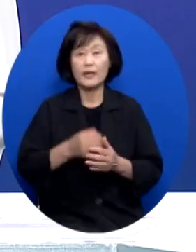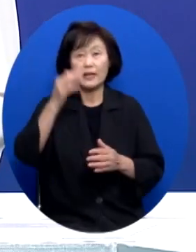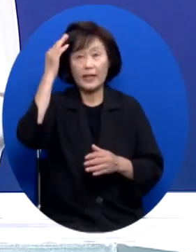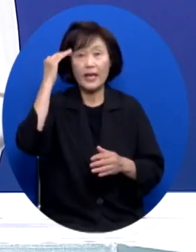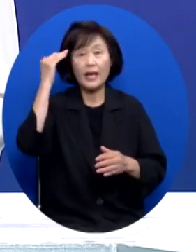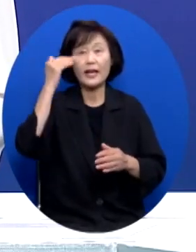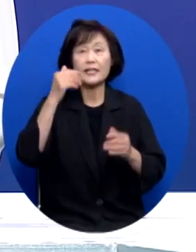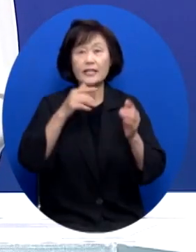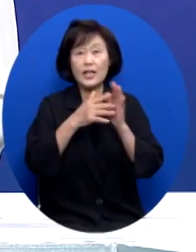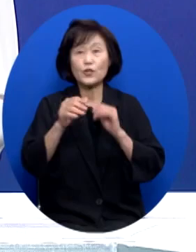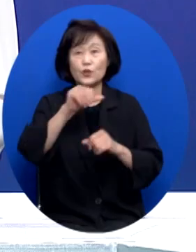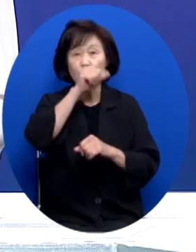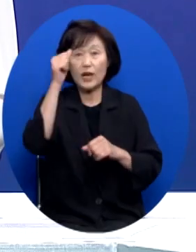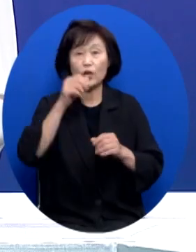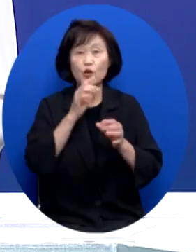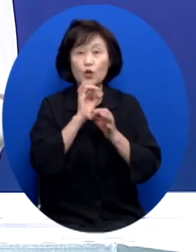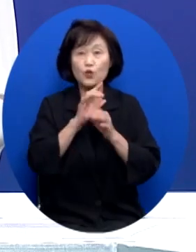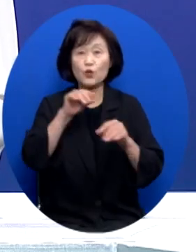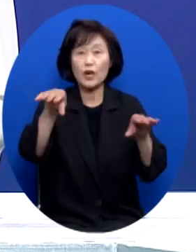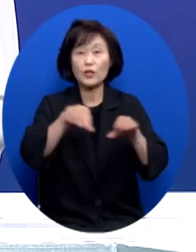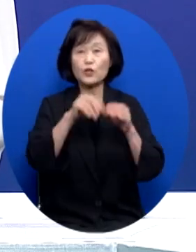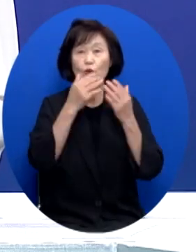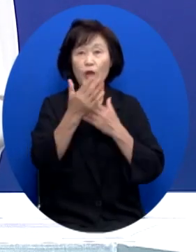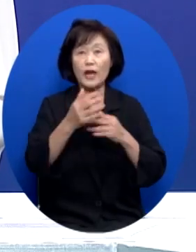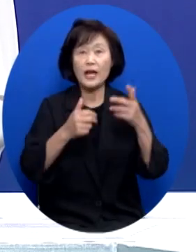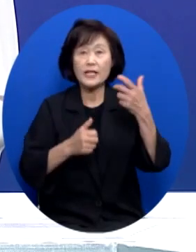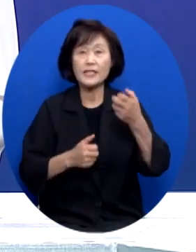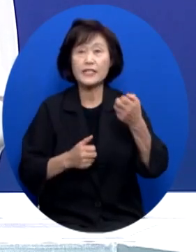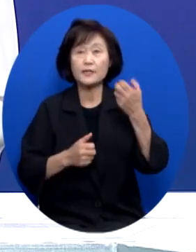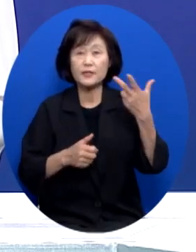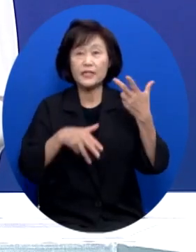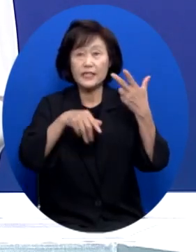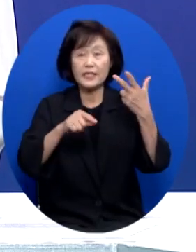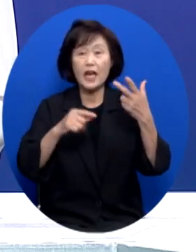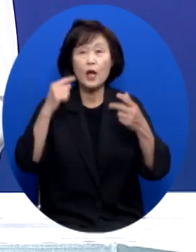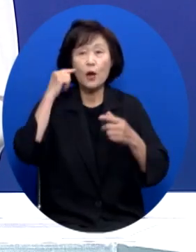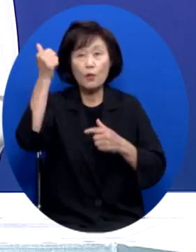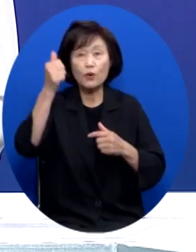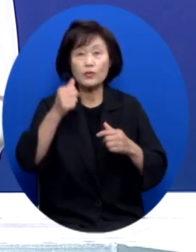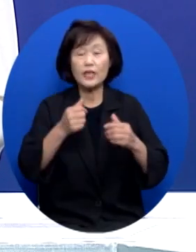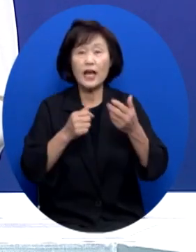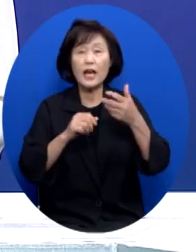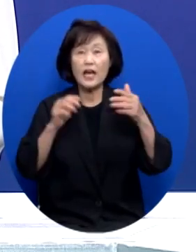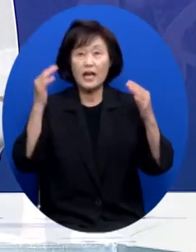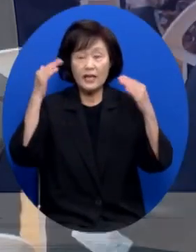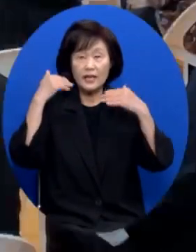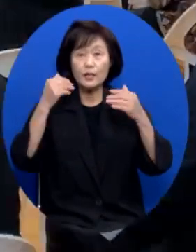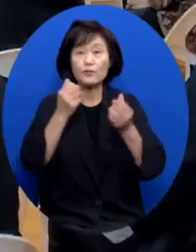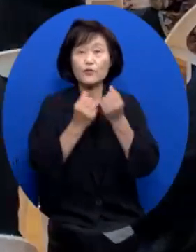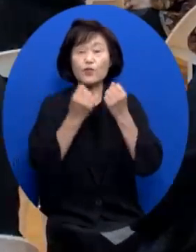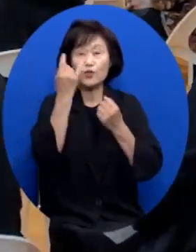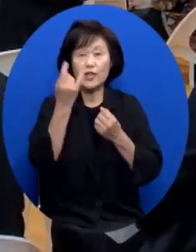대한예수교 장로회 중앙총회가 제77차 교역자 학예 수련회를 개최했습니다.